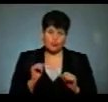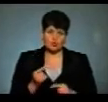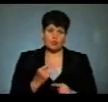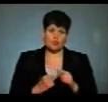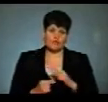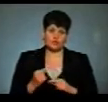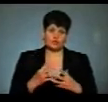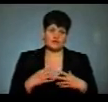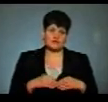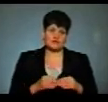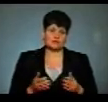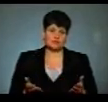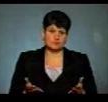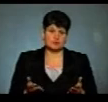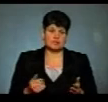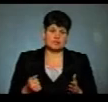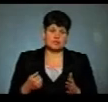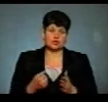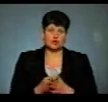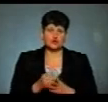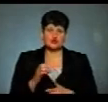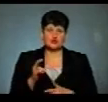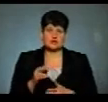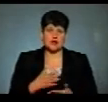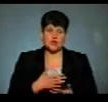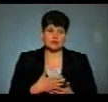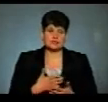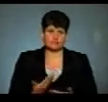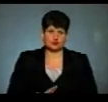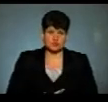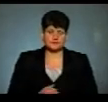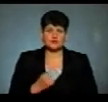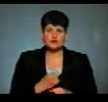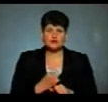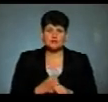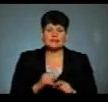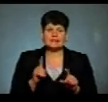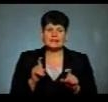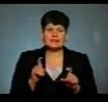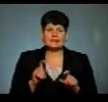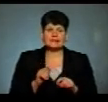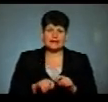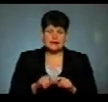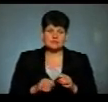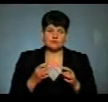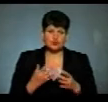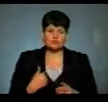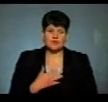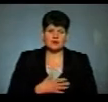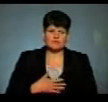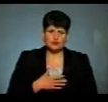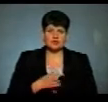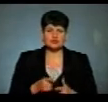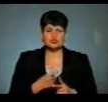повертатися в сім'ю і до соціально активного життя. Тобто зробити тест просто тому, що я хвилююся, так чи